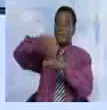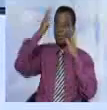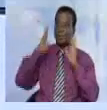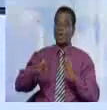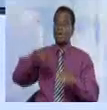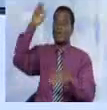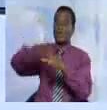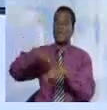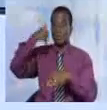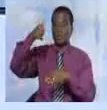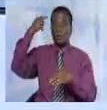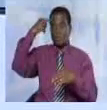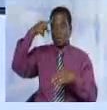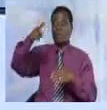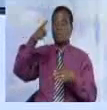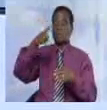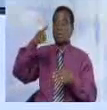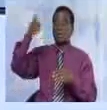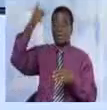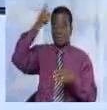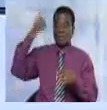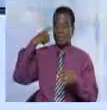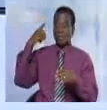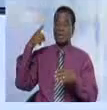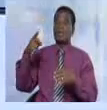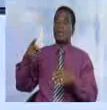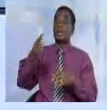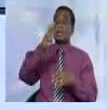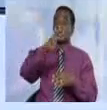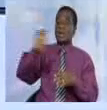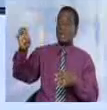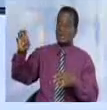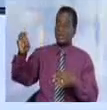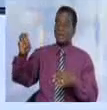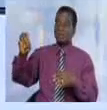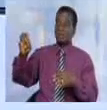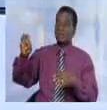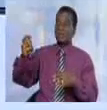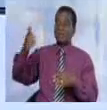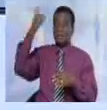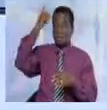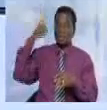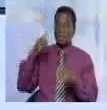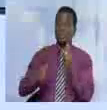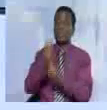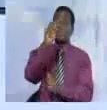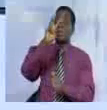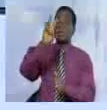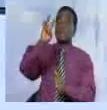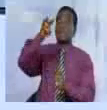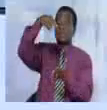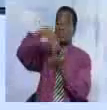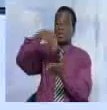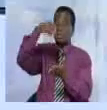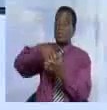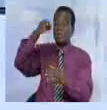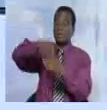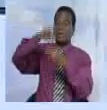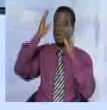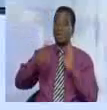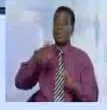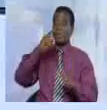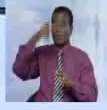demain pour les législatives. 410 listes pour 147 sièges à l'Assemblée. Plus de 6 millions d'électeurs sont concernés